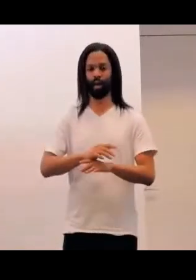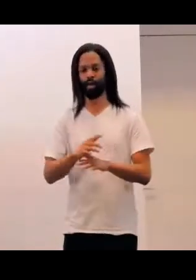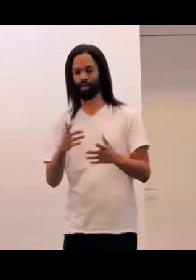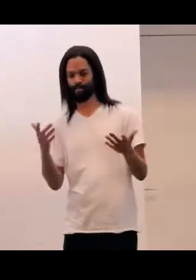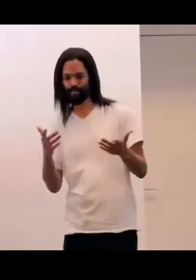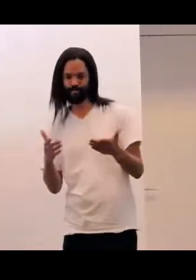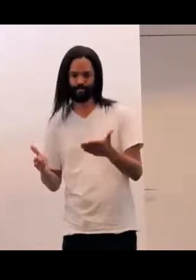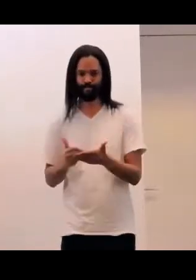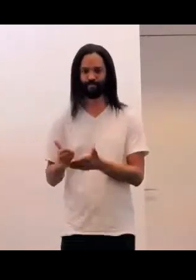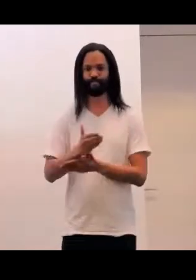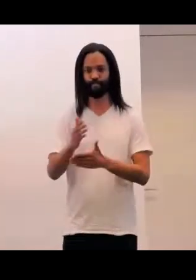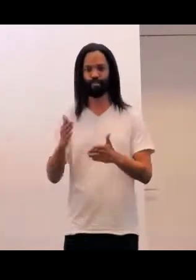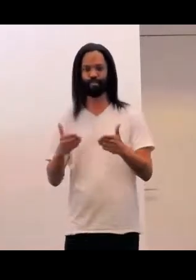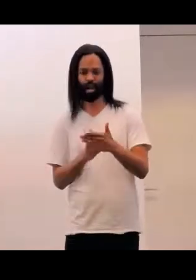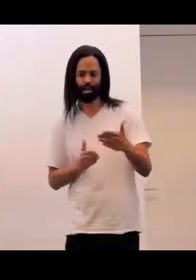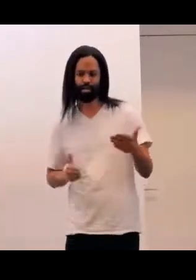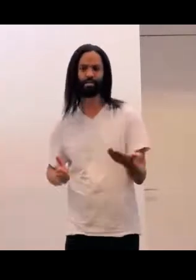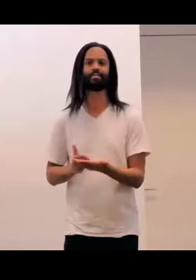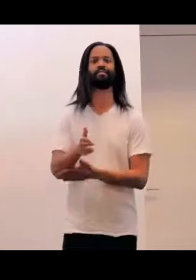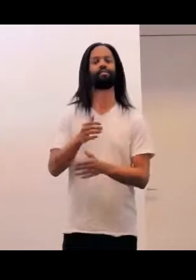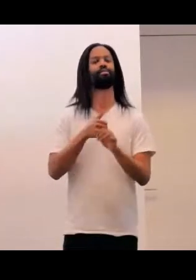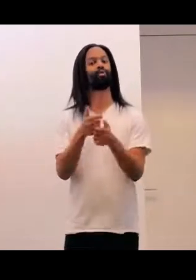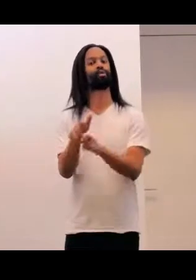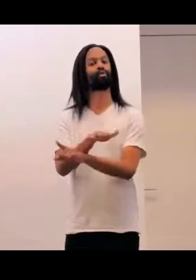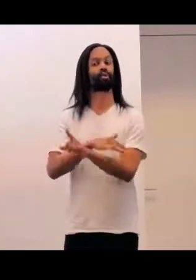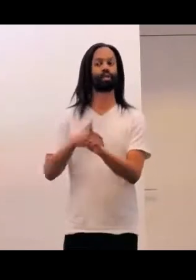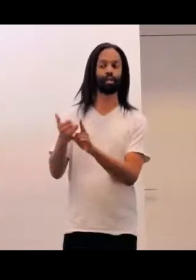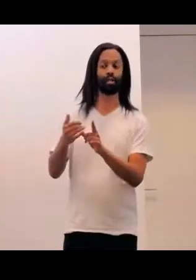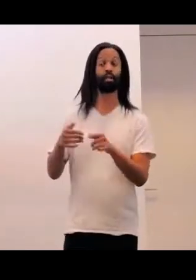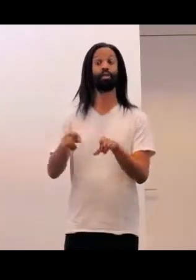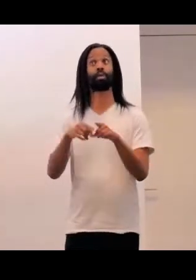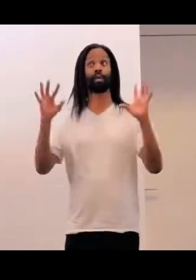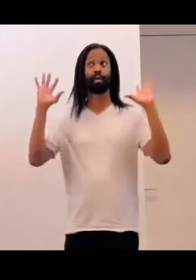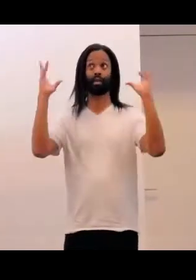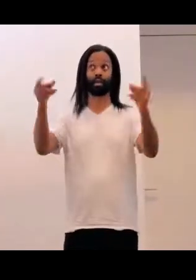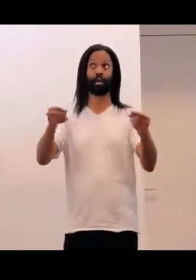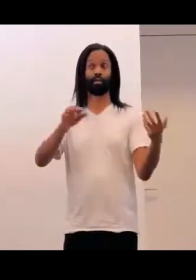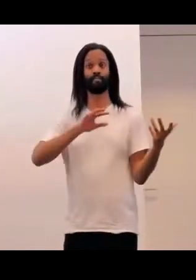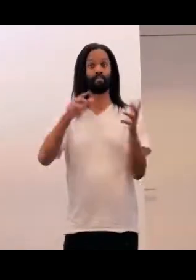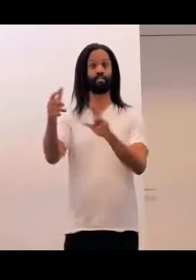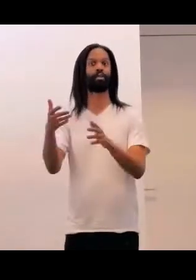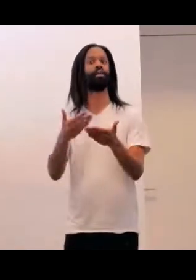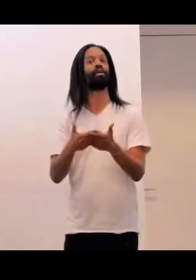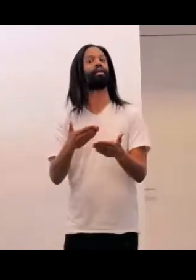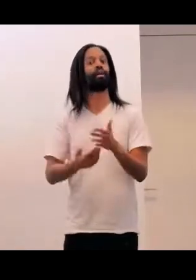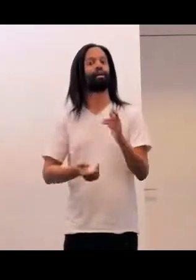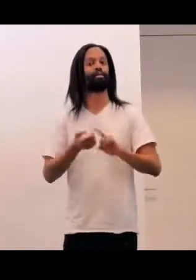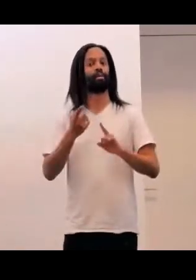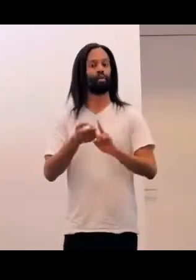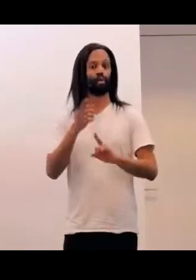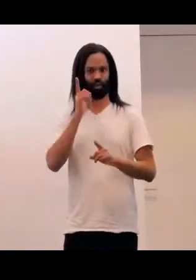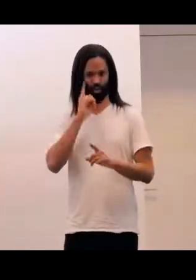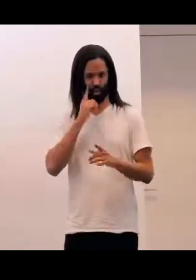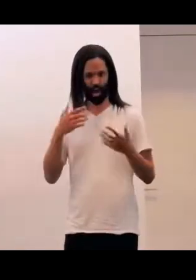attentes sociales et le changement climatique à venir et une valorisation raisonnée des ressources locales.